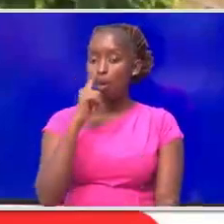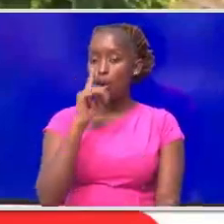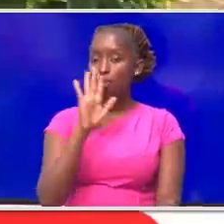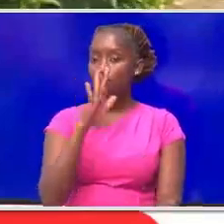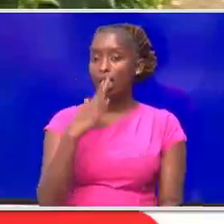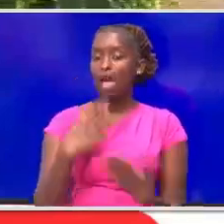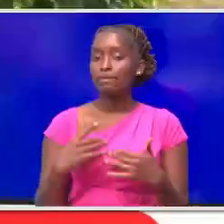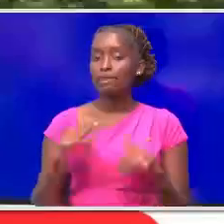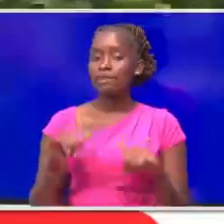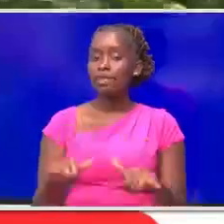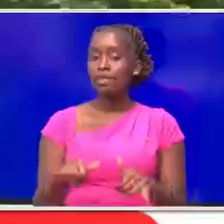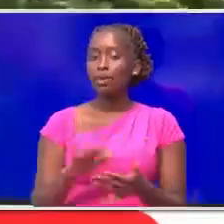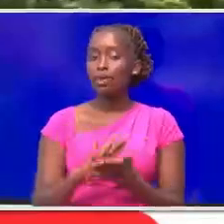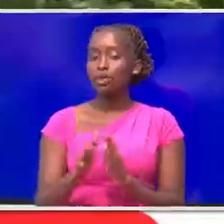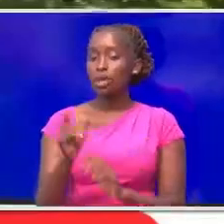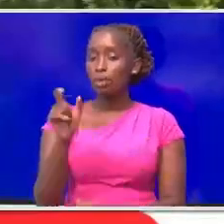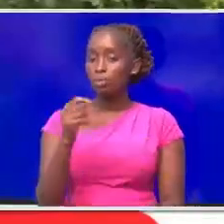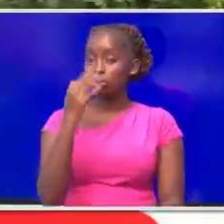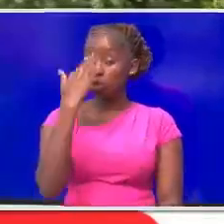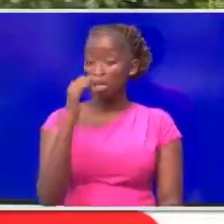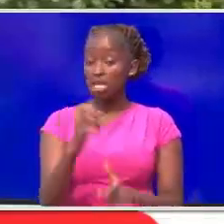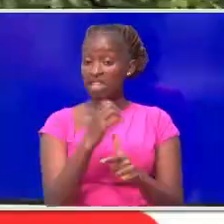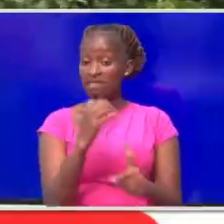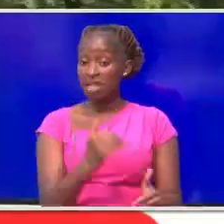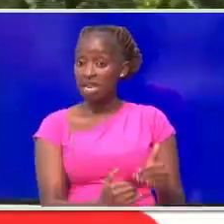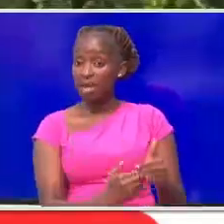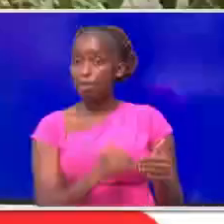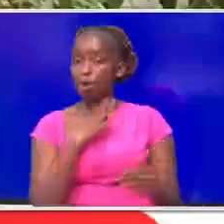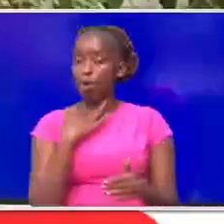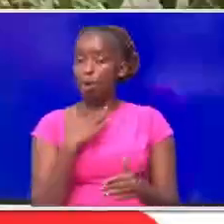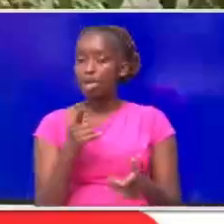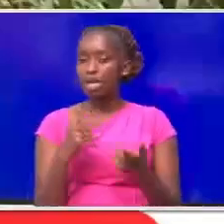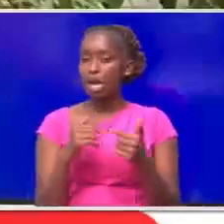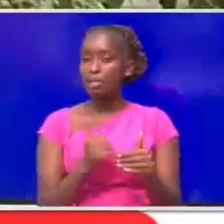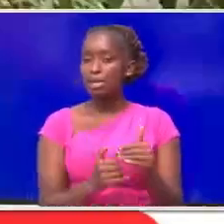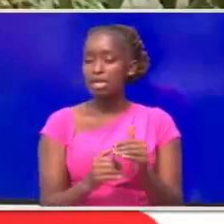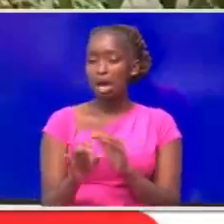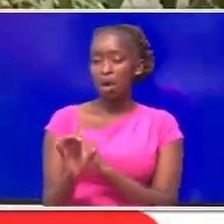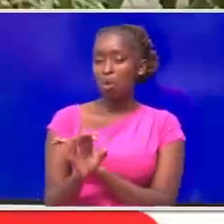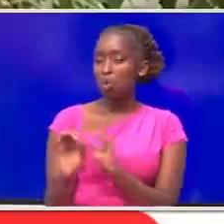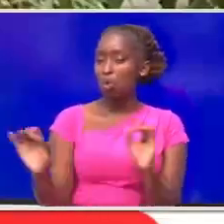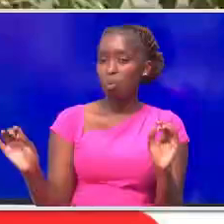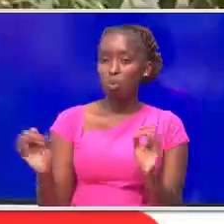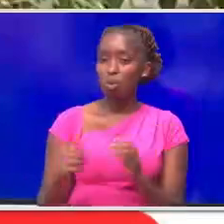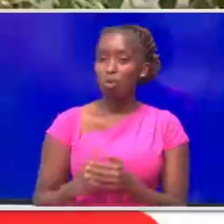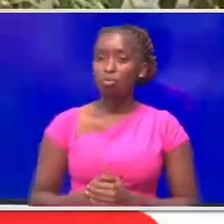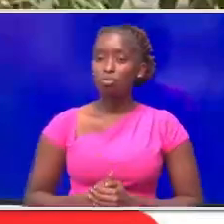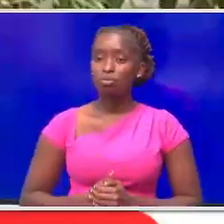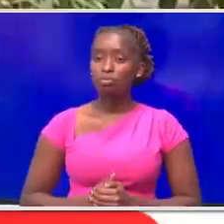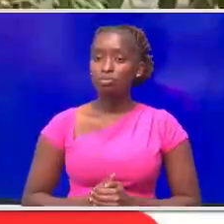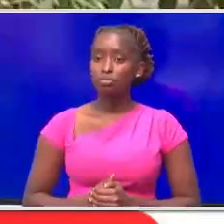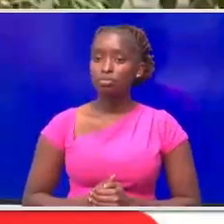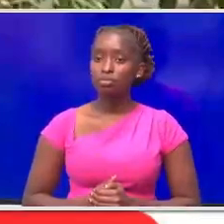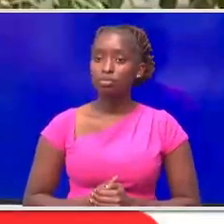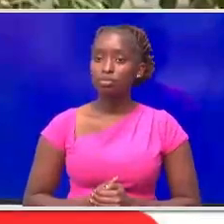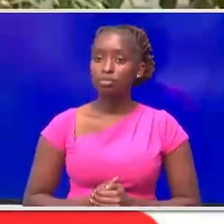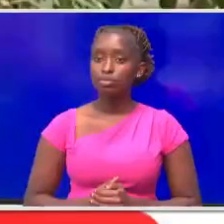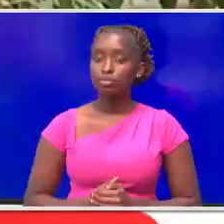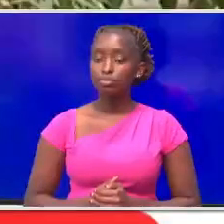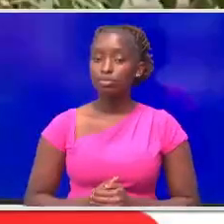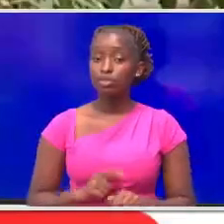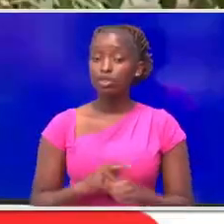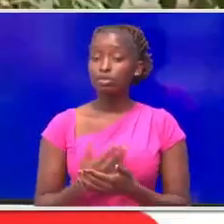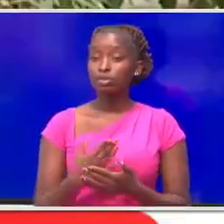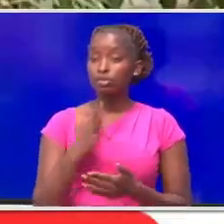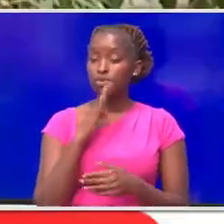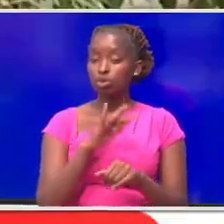upweke, kwani hata majirani hawataki kulikaribia. Takucha kuomba kitu alafu aenda atupe. Utesonule nguo mzuri aenda